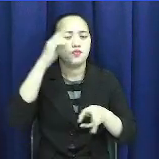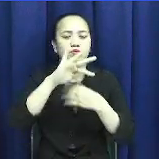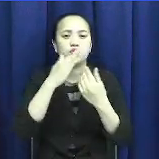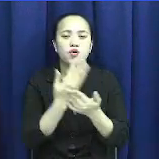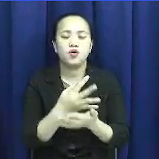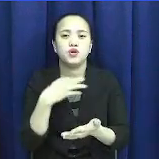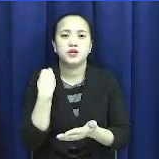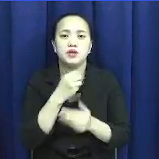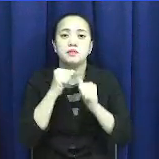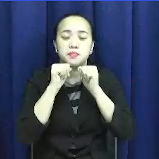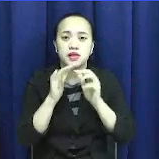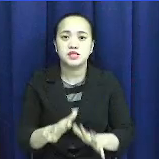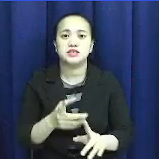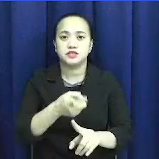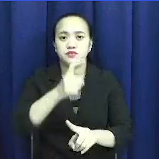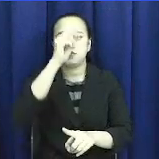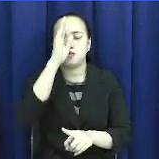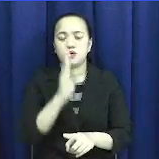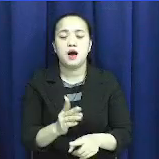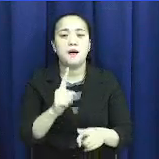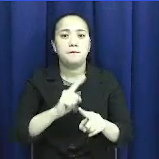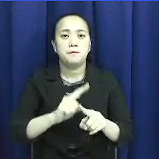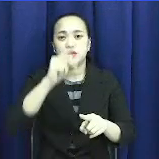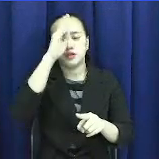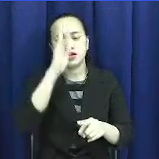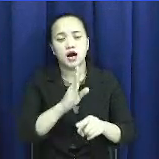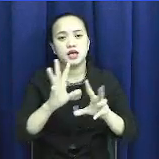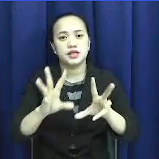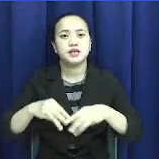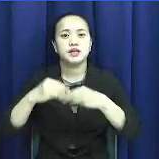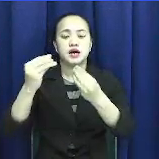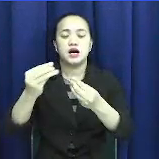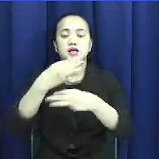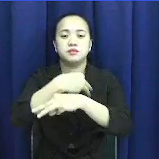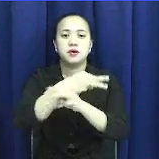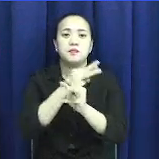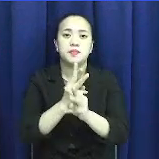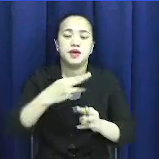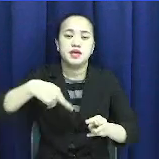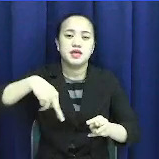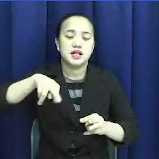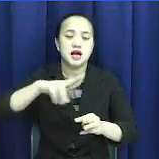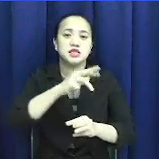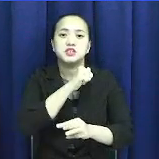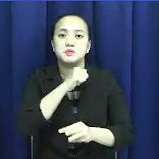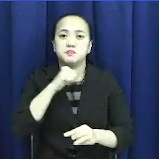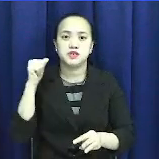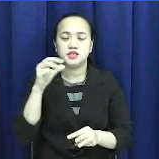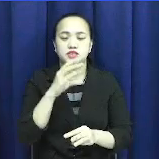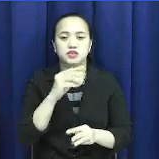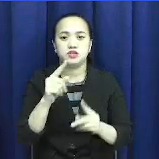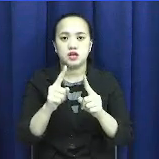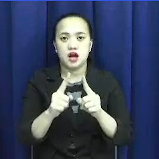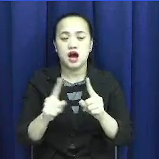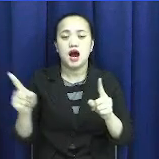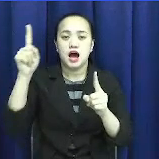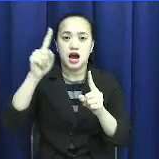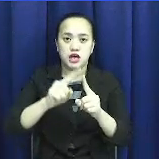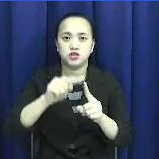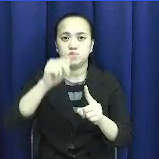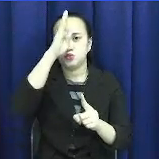ginawa tayo, sabi ng Biblia, God or Christ made us kings and priests unto God. Kaya nga